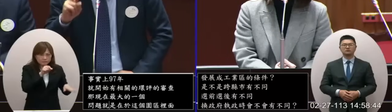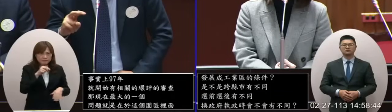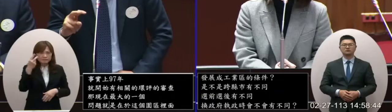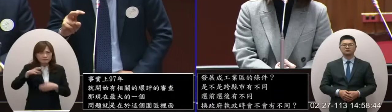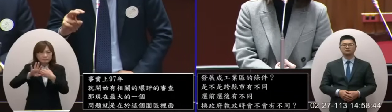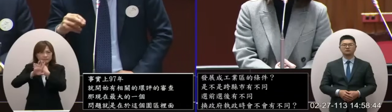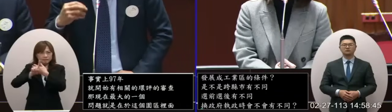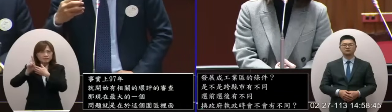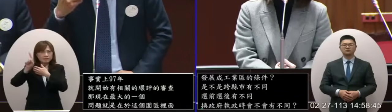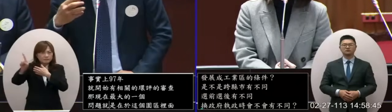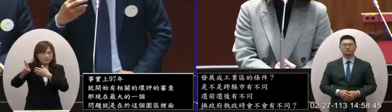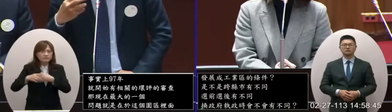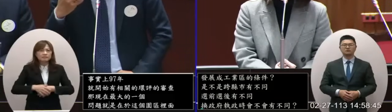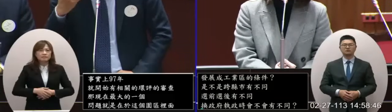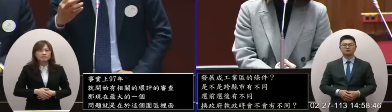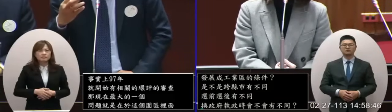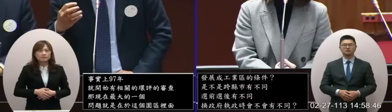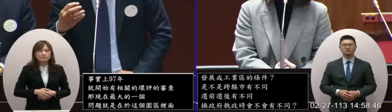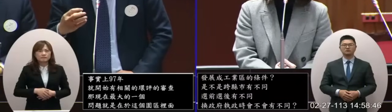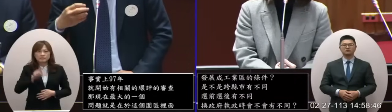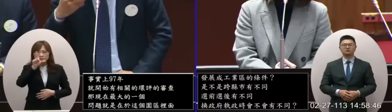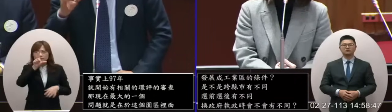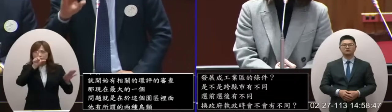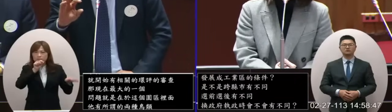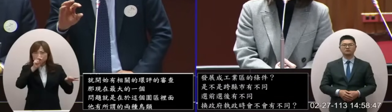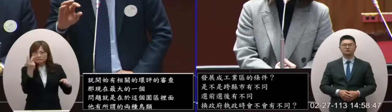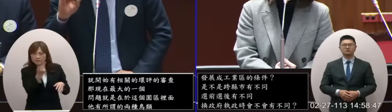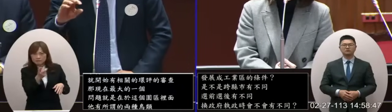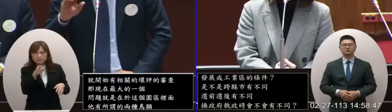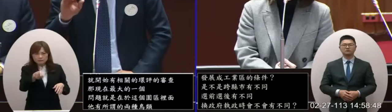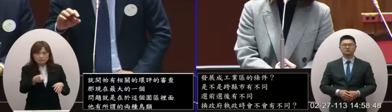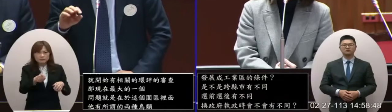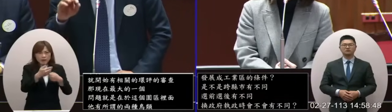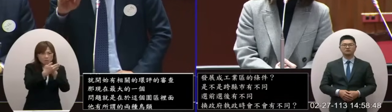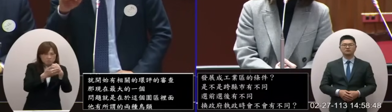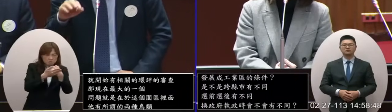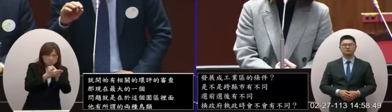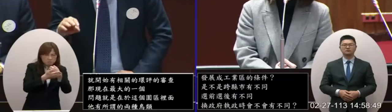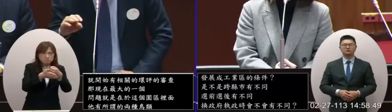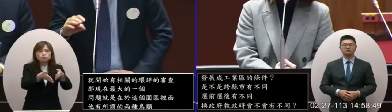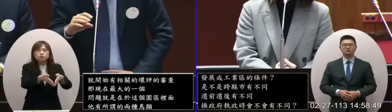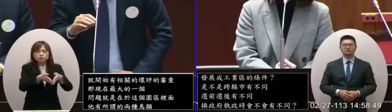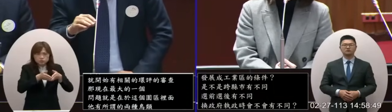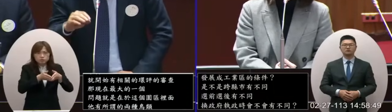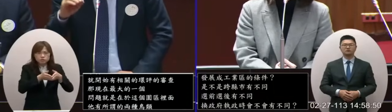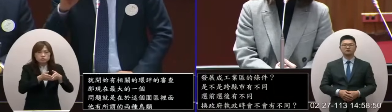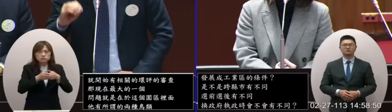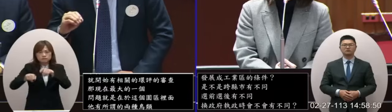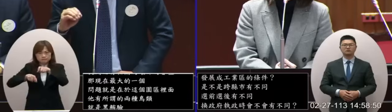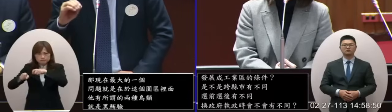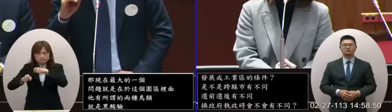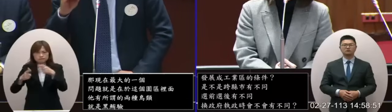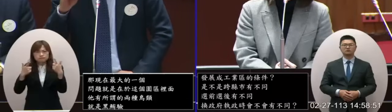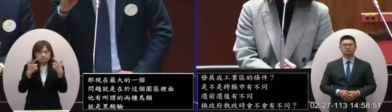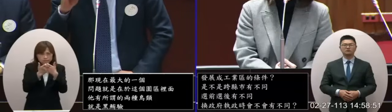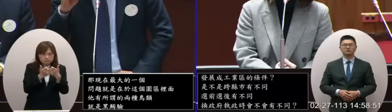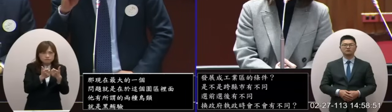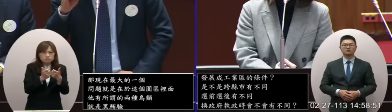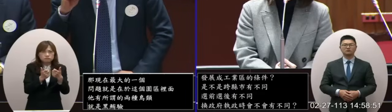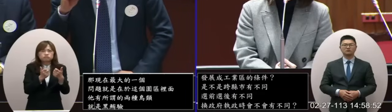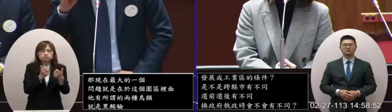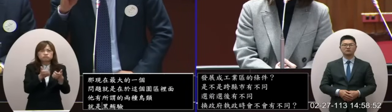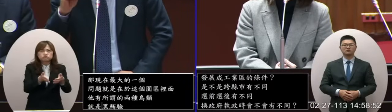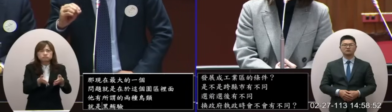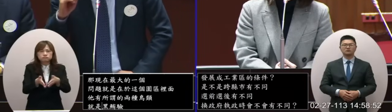类的鸟类哈，必须要做适当的一个解决方案，让这个栖地能够得以维持。那目前为止，